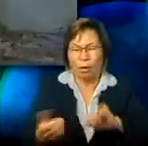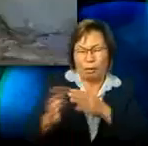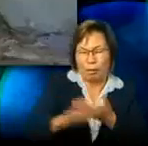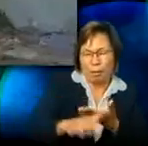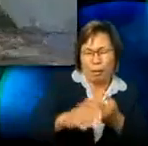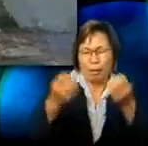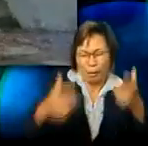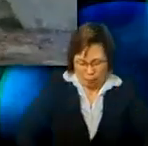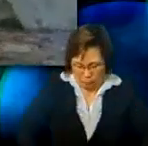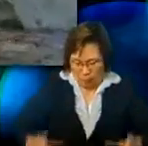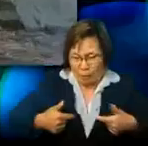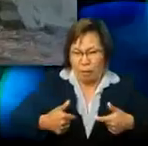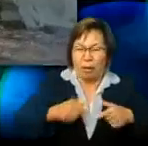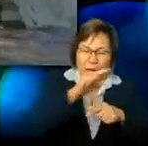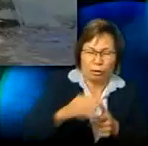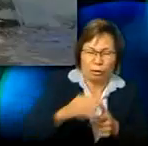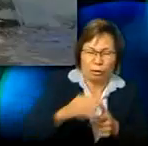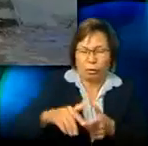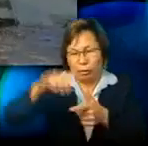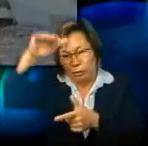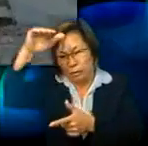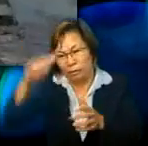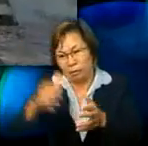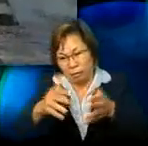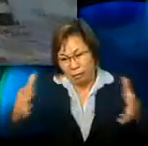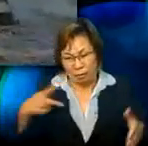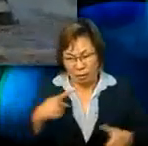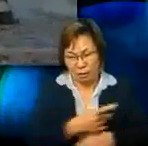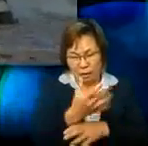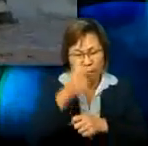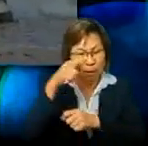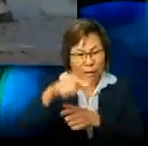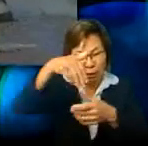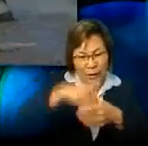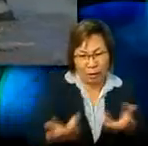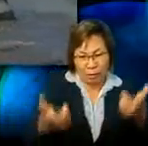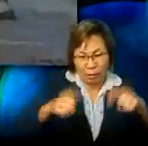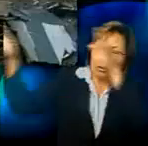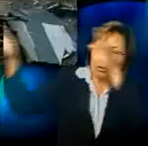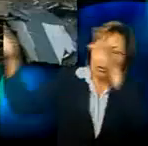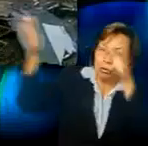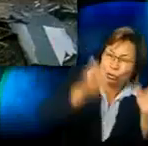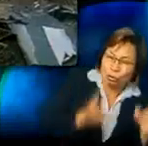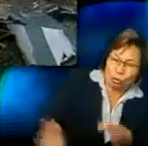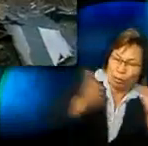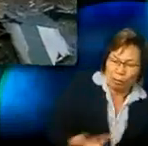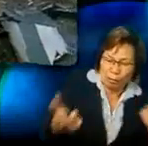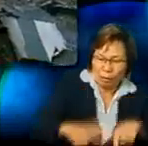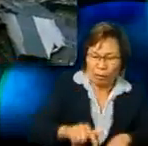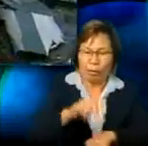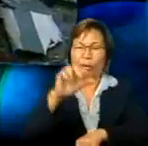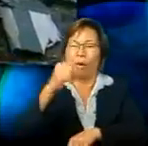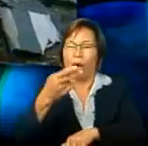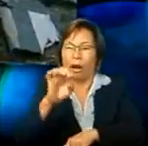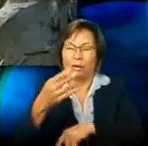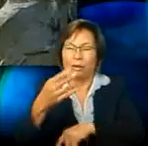meragut nyawa manusia, tak kira kecil atau besar. Kita dapat melihatnya dalam kejadian tsunami yang melanda Aceh dan